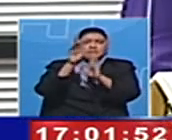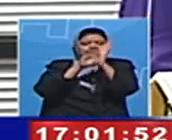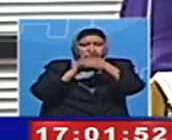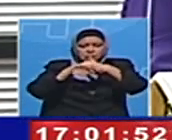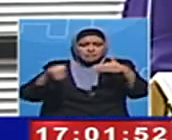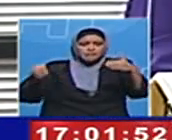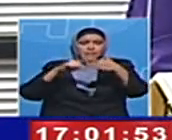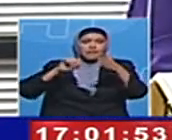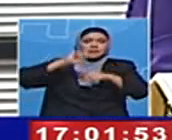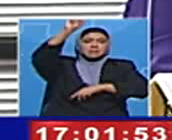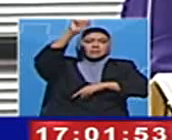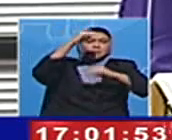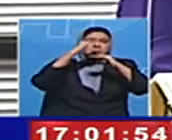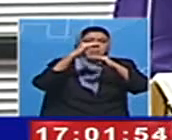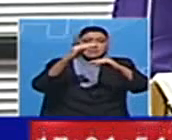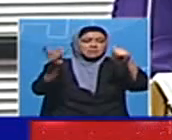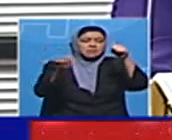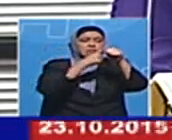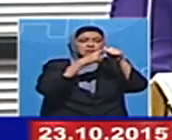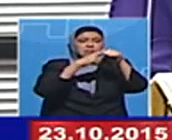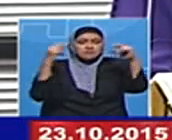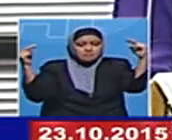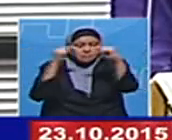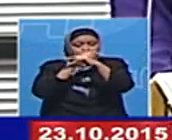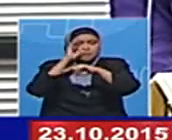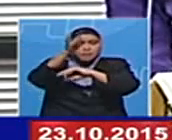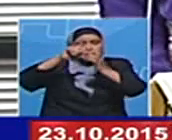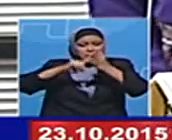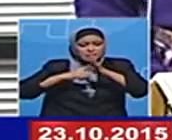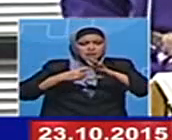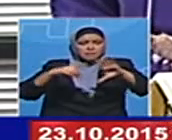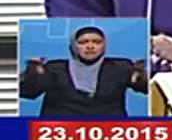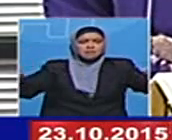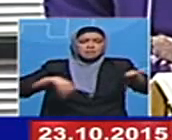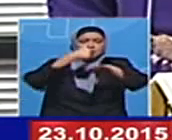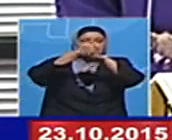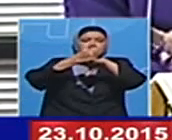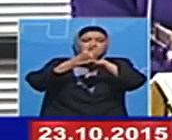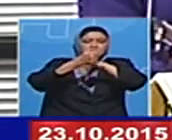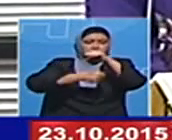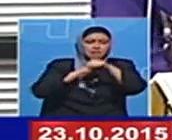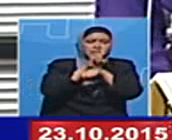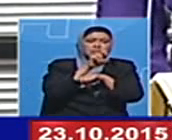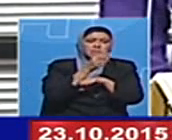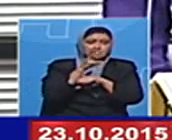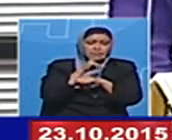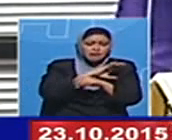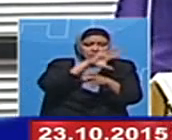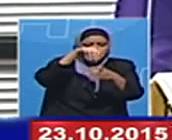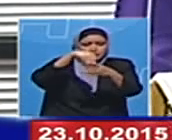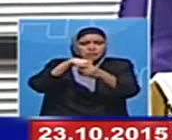pula fasa pertama lebuh Raya akan mula dibina pada tahun 2016 meliputi